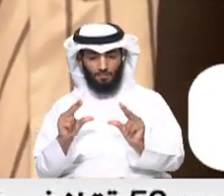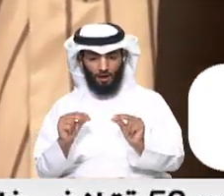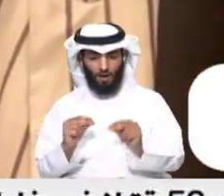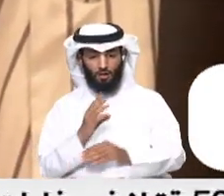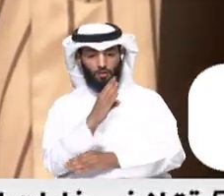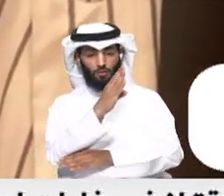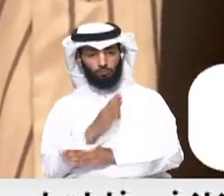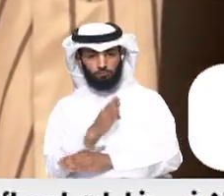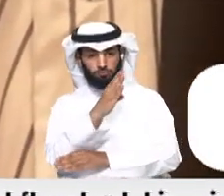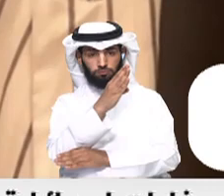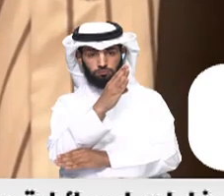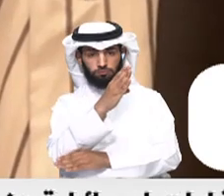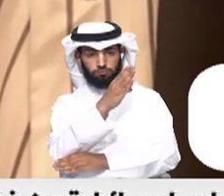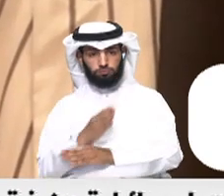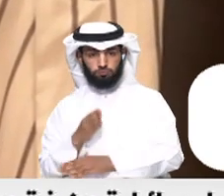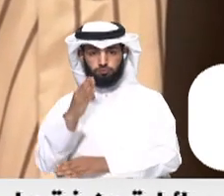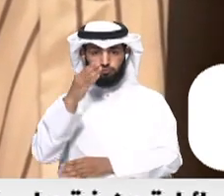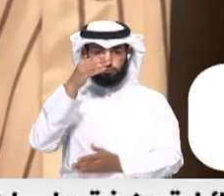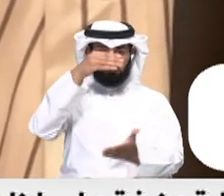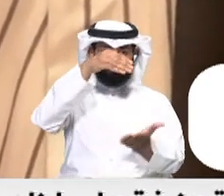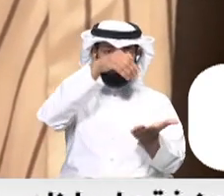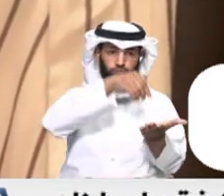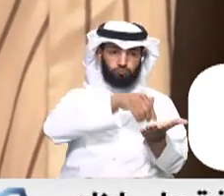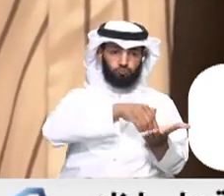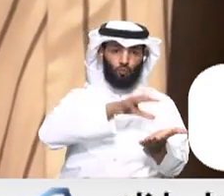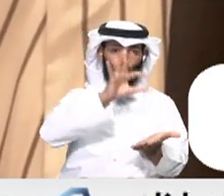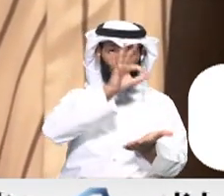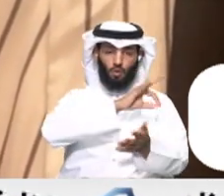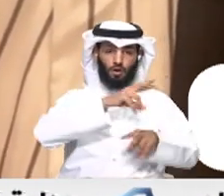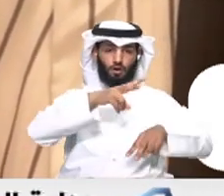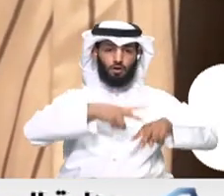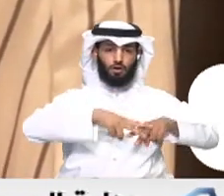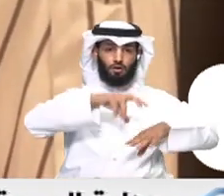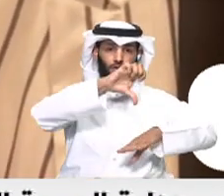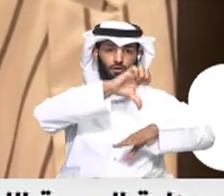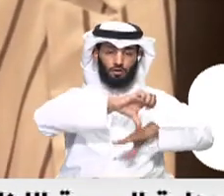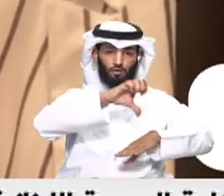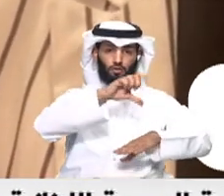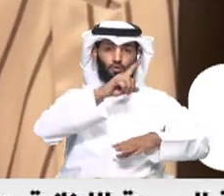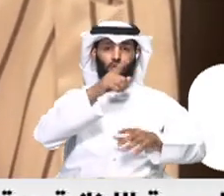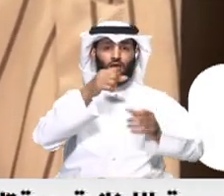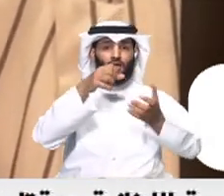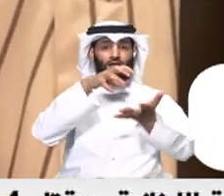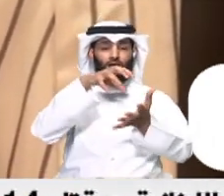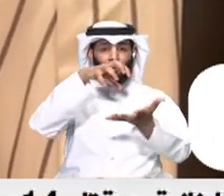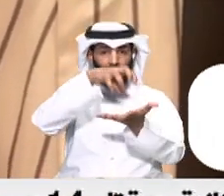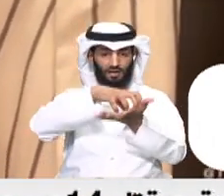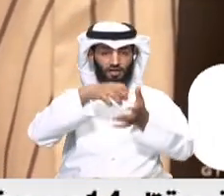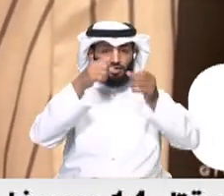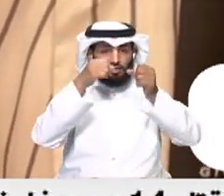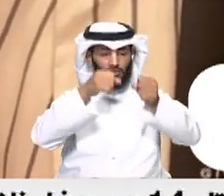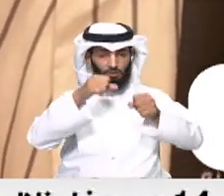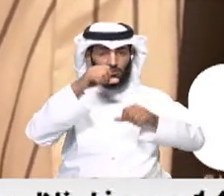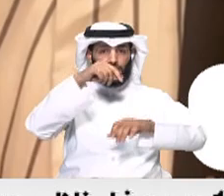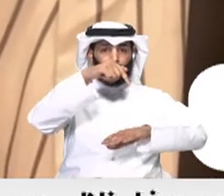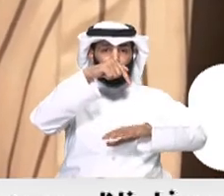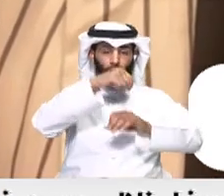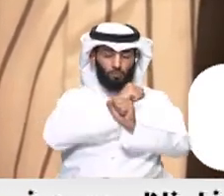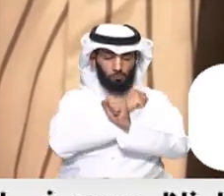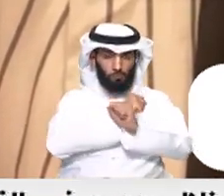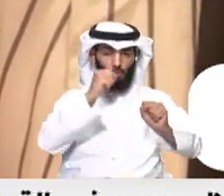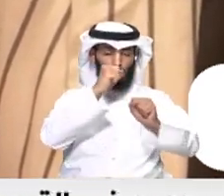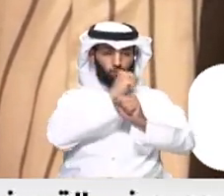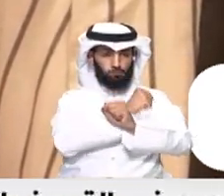وصلت إلى تل أبيب، وصلت إلى القدس، ووصلت إلى الضفة الغربية المحتلتين،